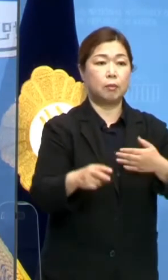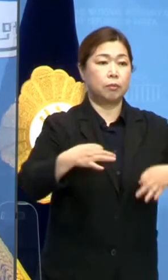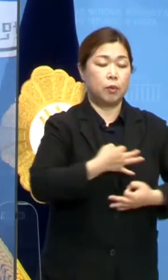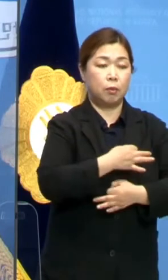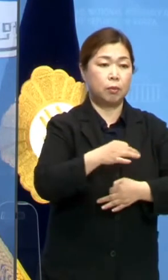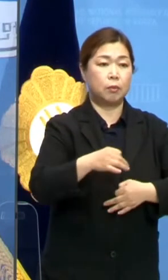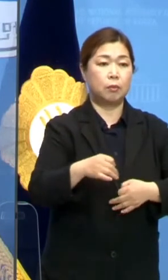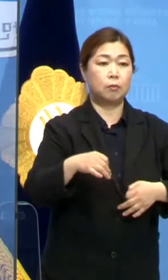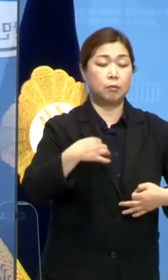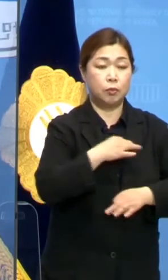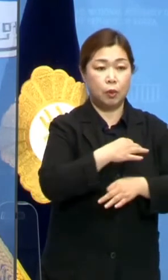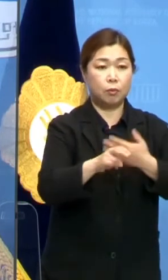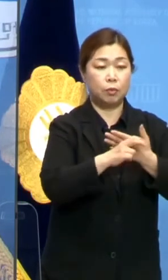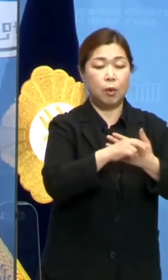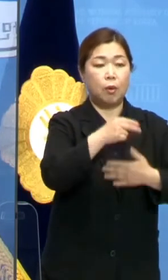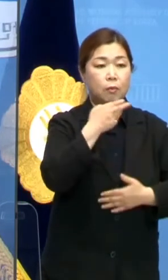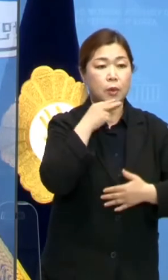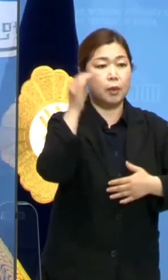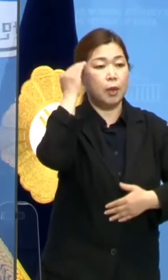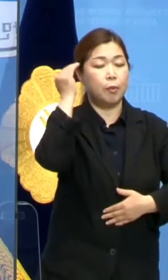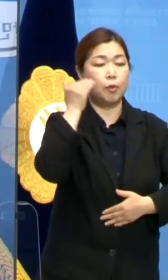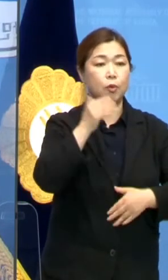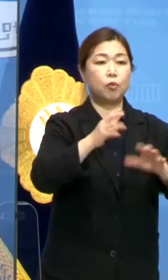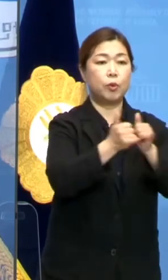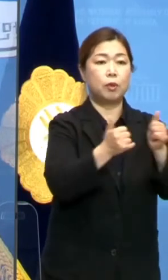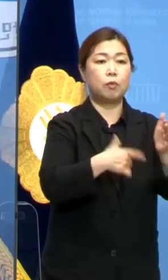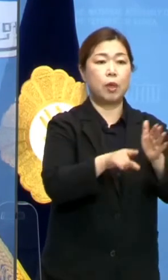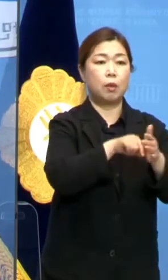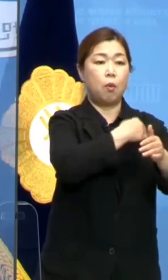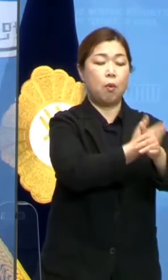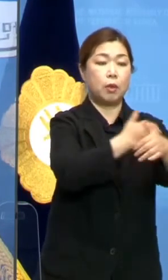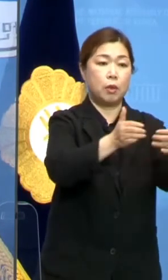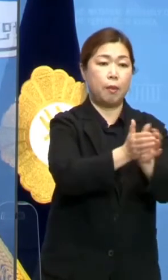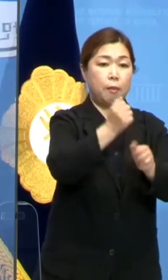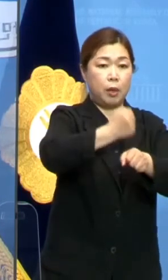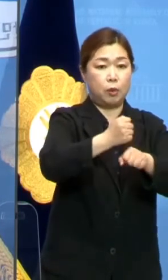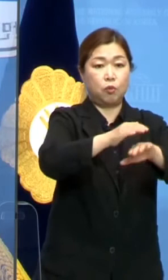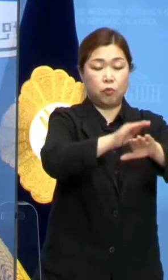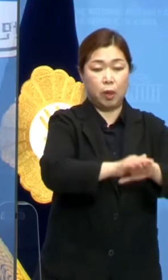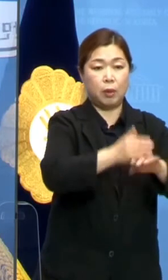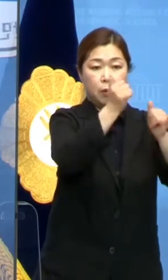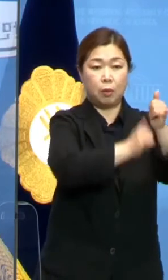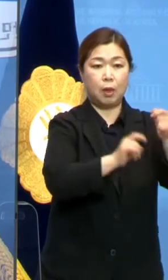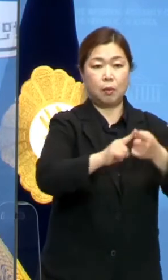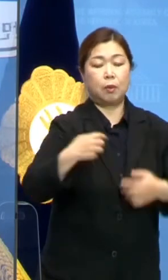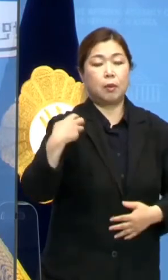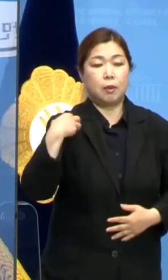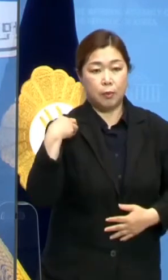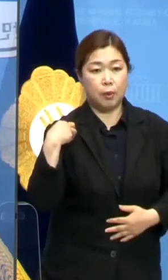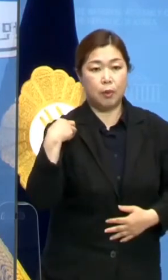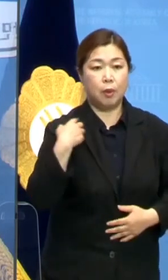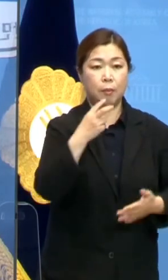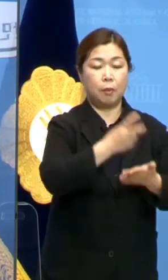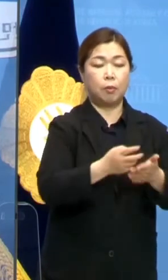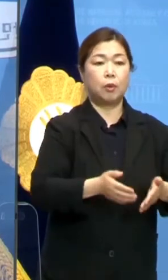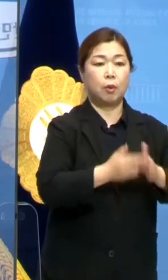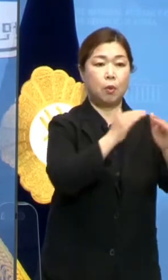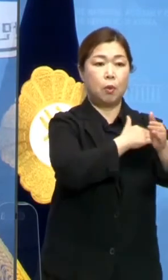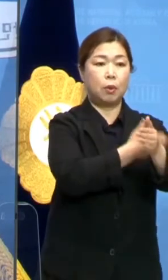없는 대한민국, 국민을 위한 권력기관을 만들어달라는 역사적 사명을 입법권을